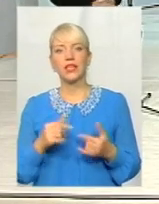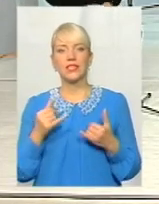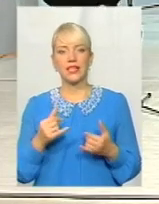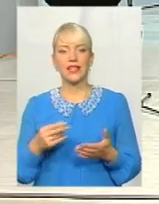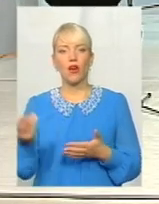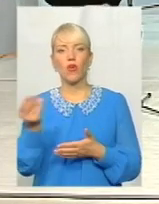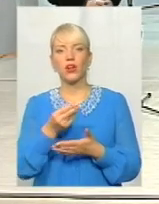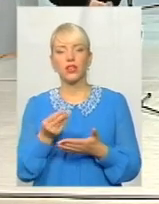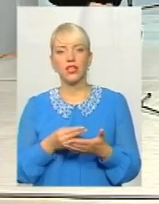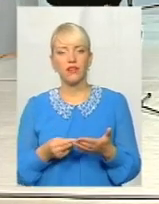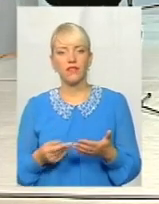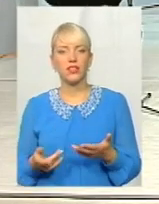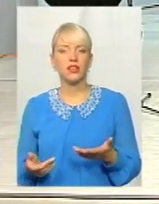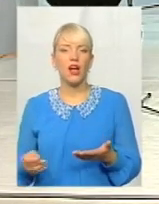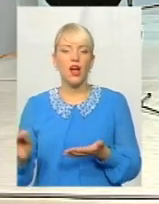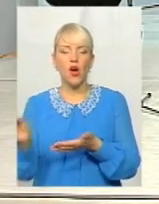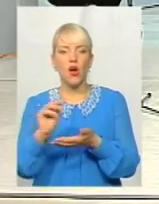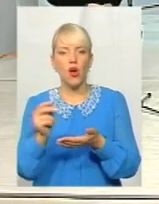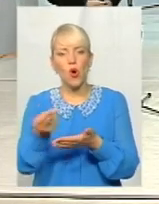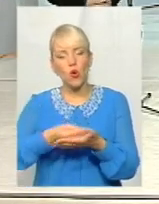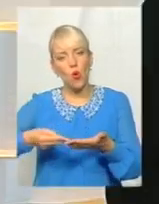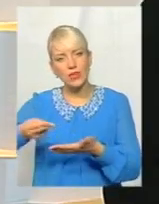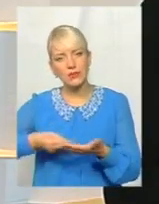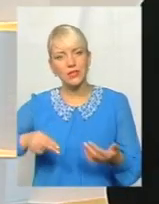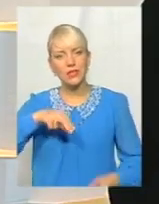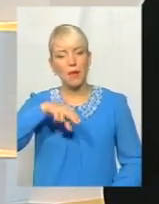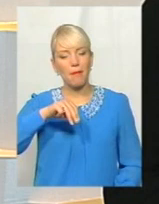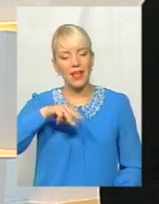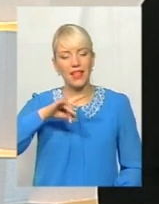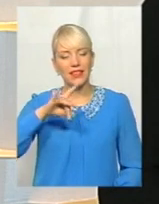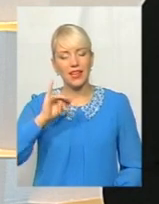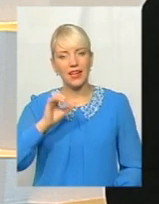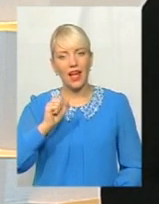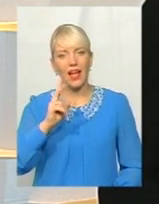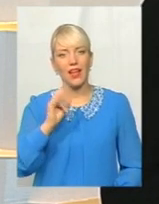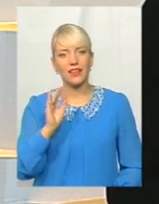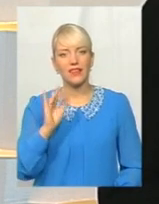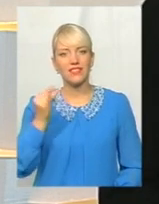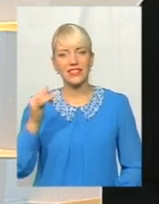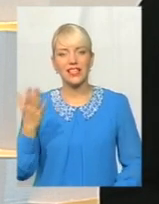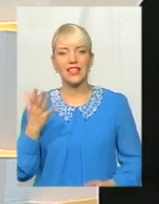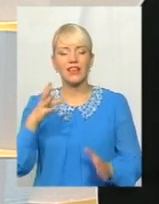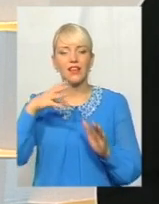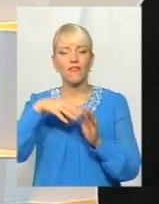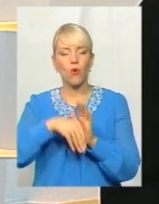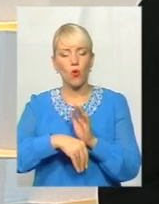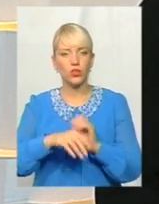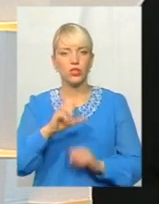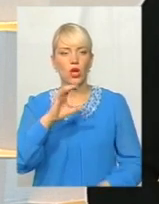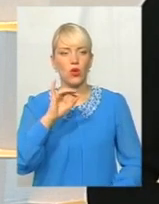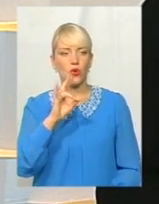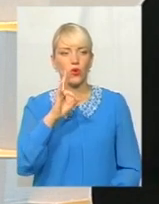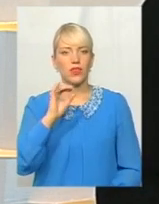розпис Петриківський, який входить у спадщину ЮНЕСКО, під захистом ЮНЕСКО. Ми